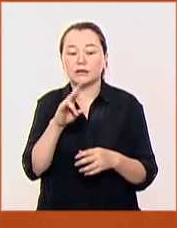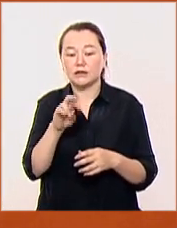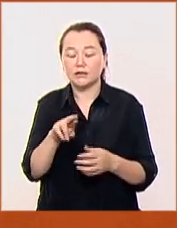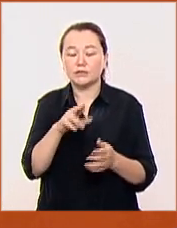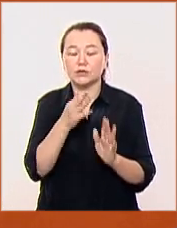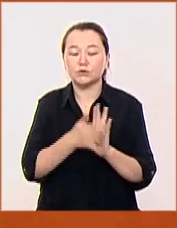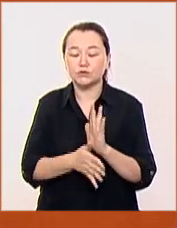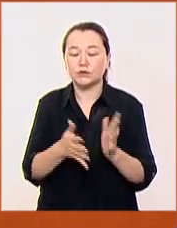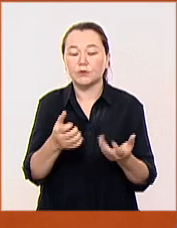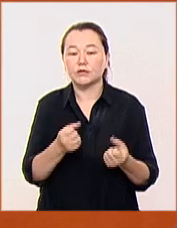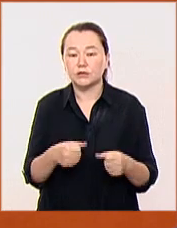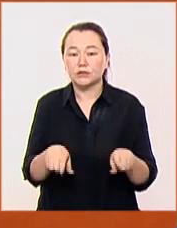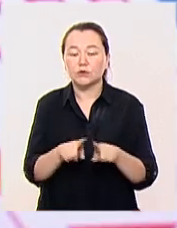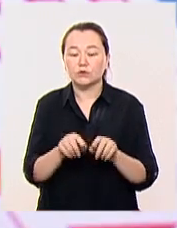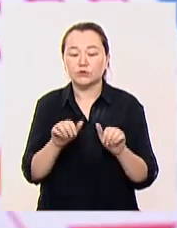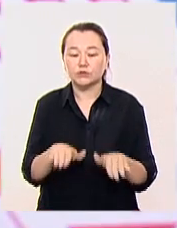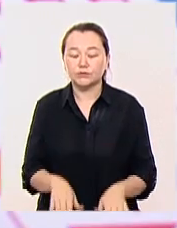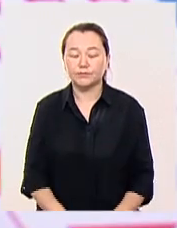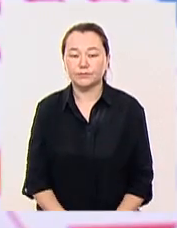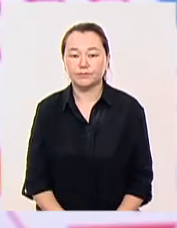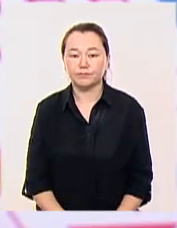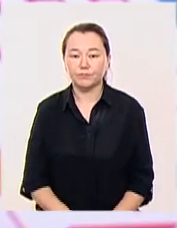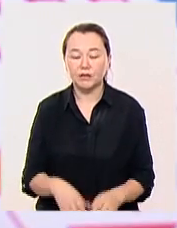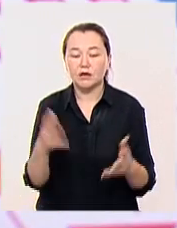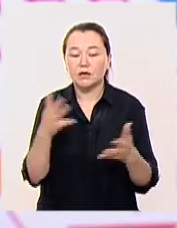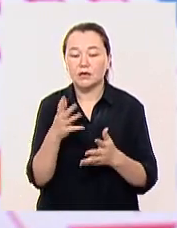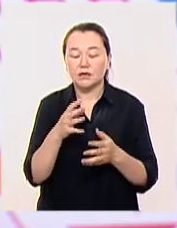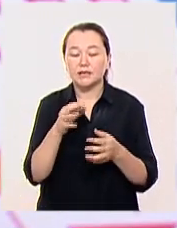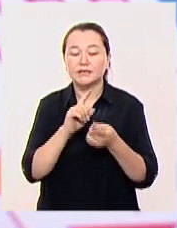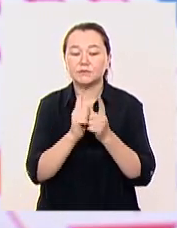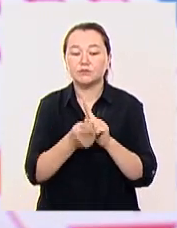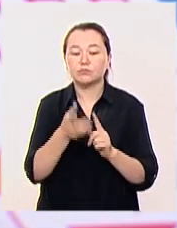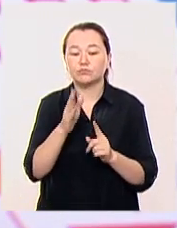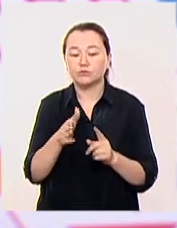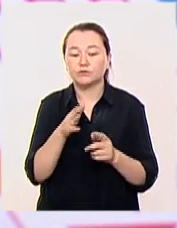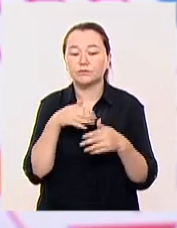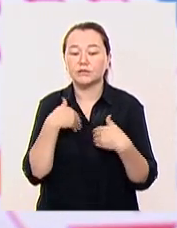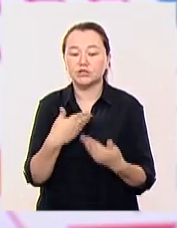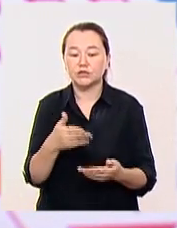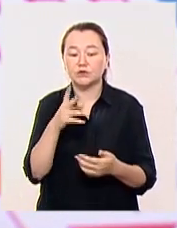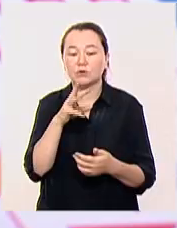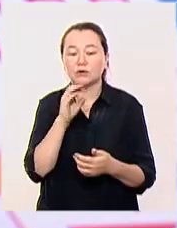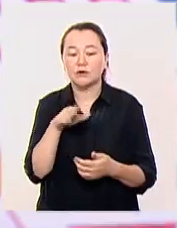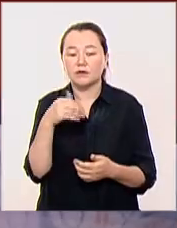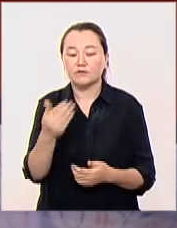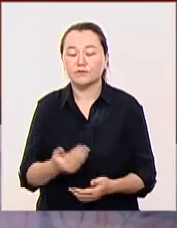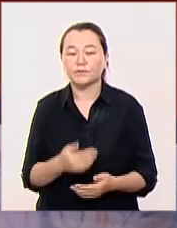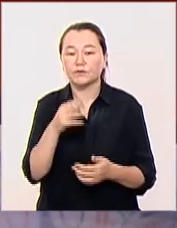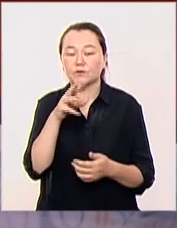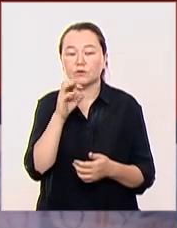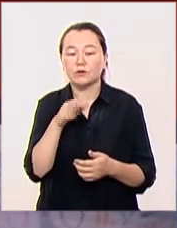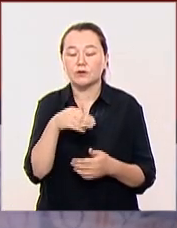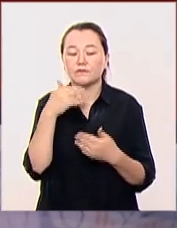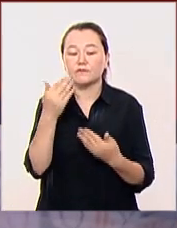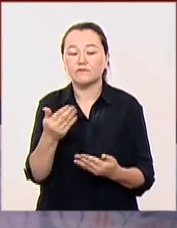изучая, принял такое решение. А какие изменения повлечет за собой предложение Касым-Жомарта Токаева? Касым-Жомарт